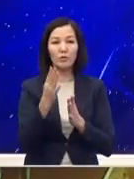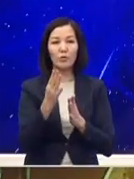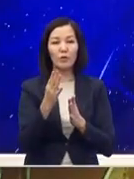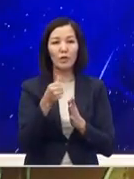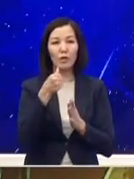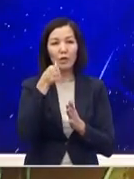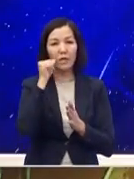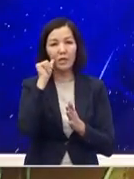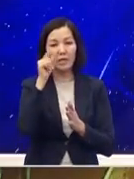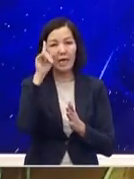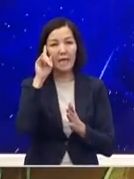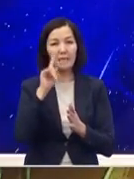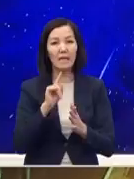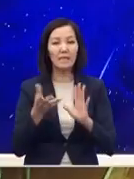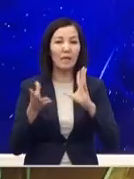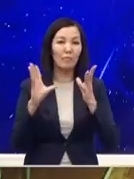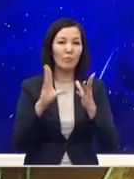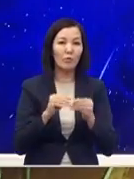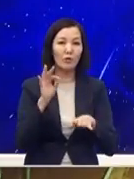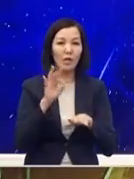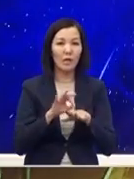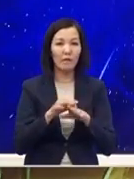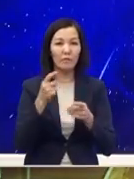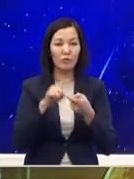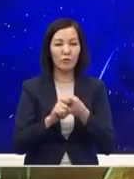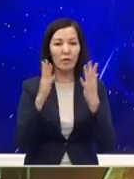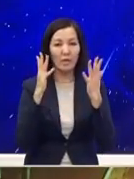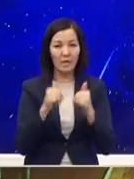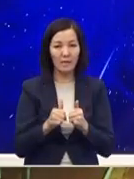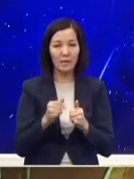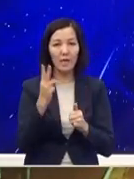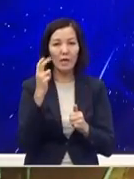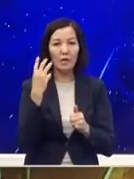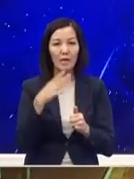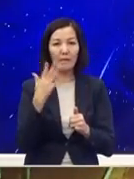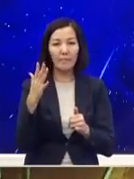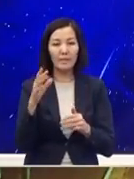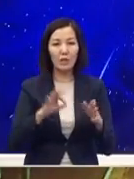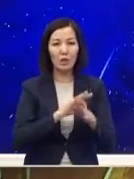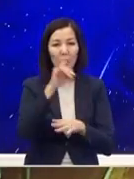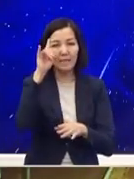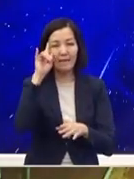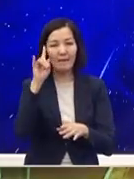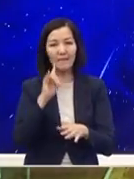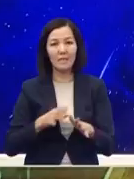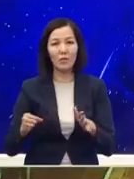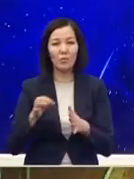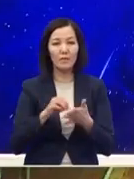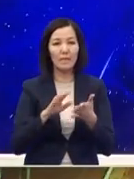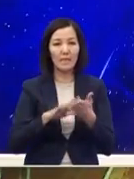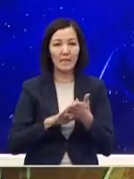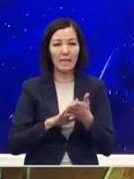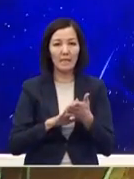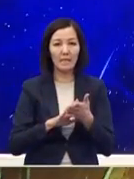564. Бұл Қазақстанда бір тәулікте коронавирус жұқтырғандар адам саны. Оның 245-і Шығыс Қазақстан облысында тіркеліп